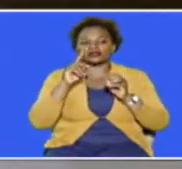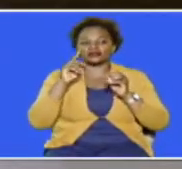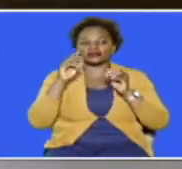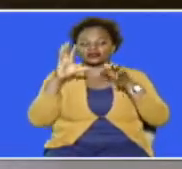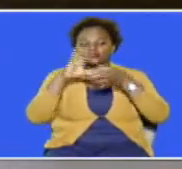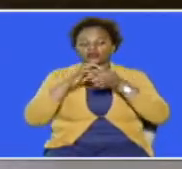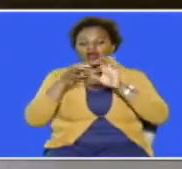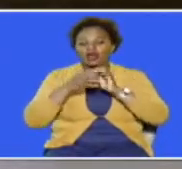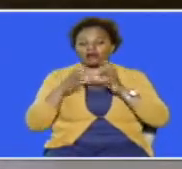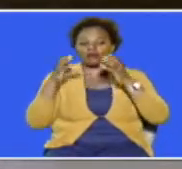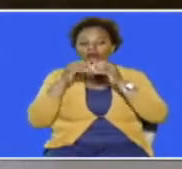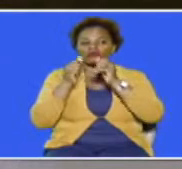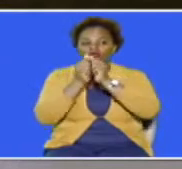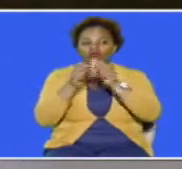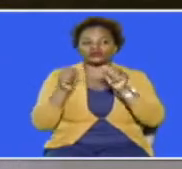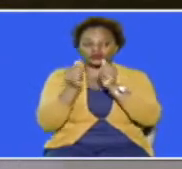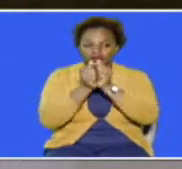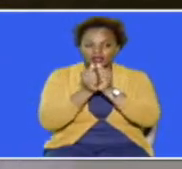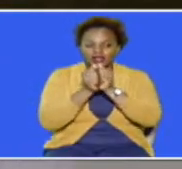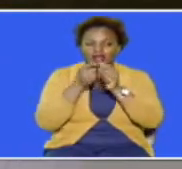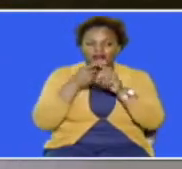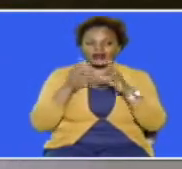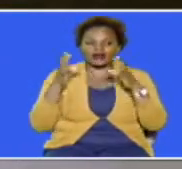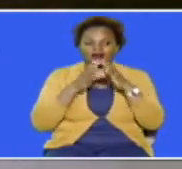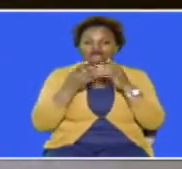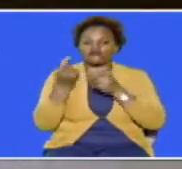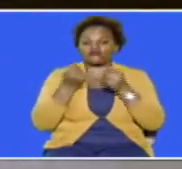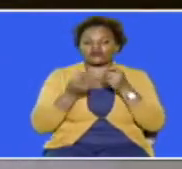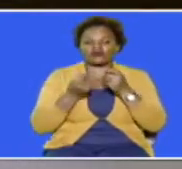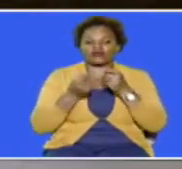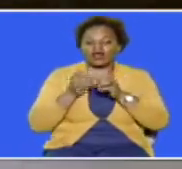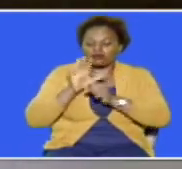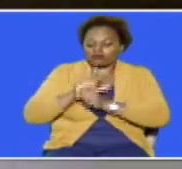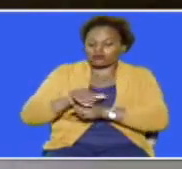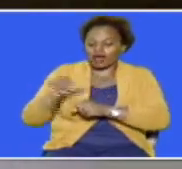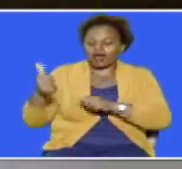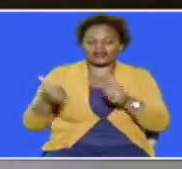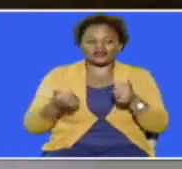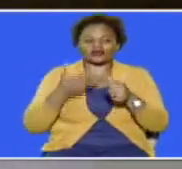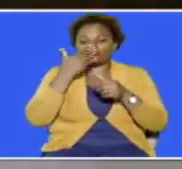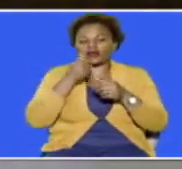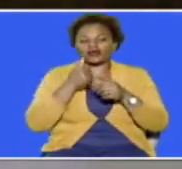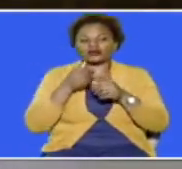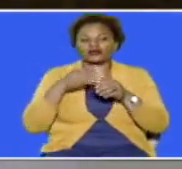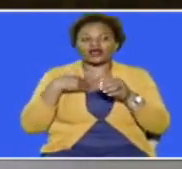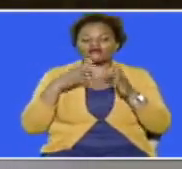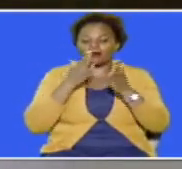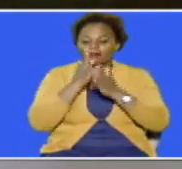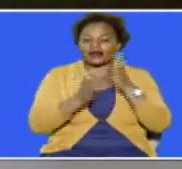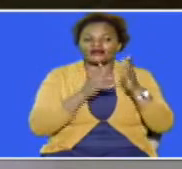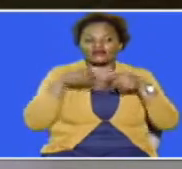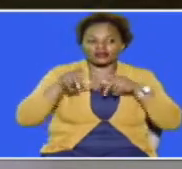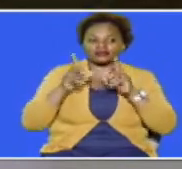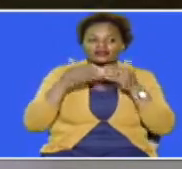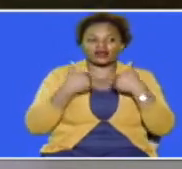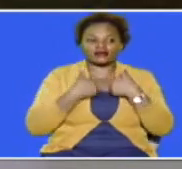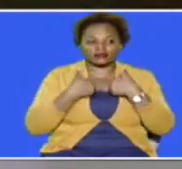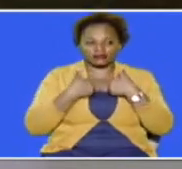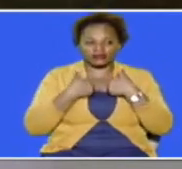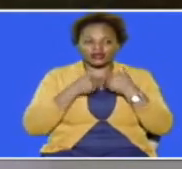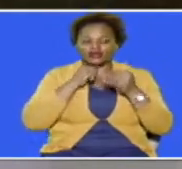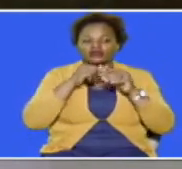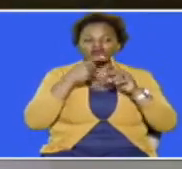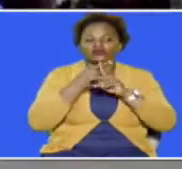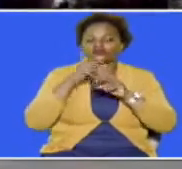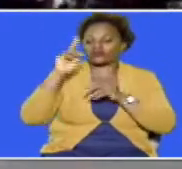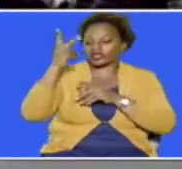we're all happy and moving together. But it has become a club of the few, excluding the rest of us, because they have a game plan for themselves, not a game